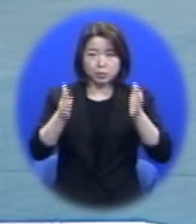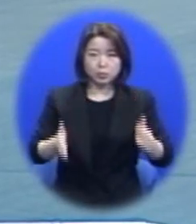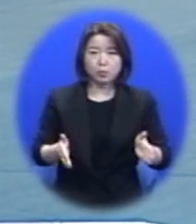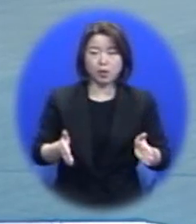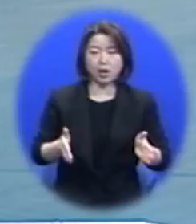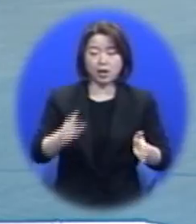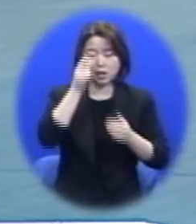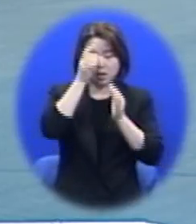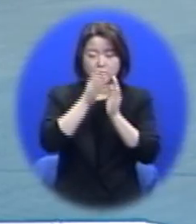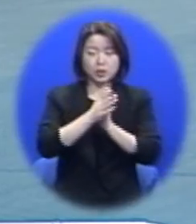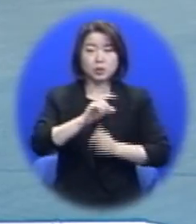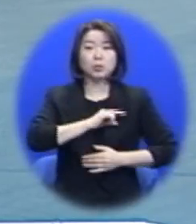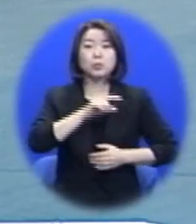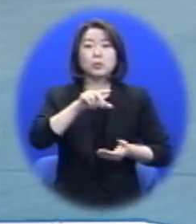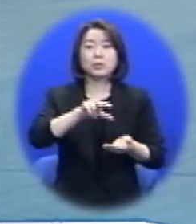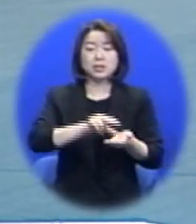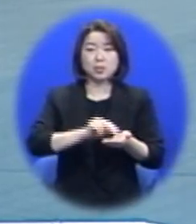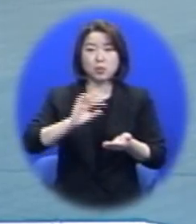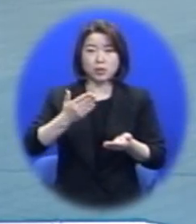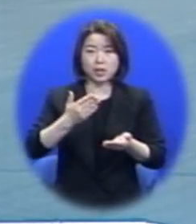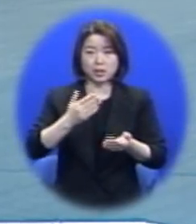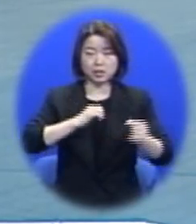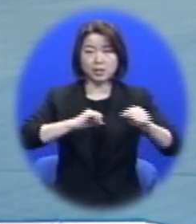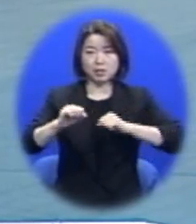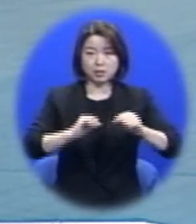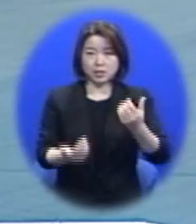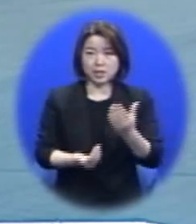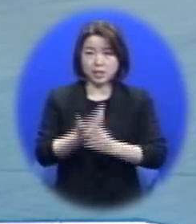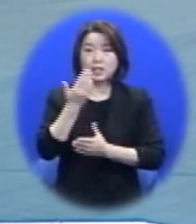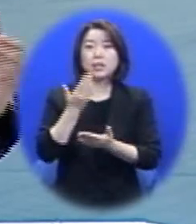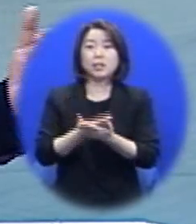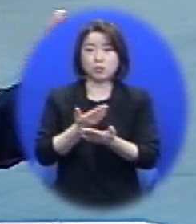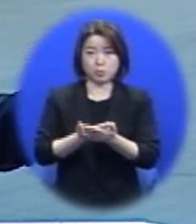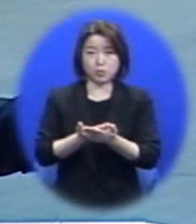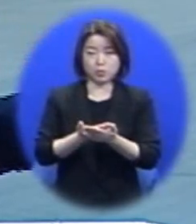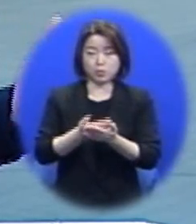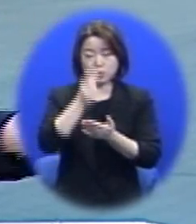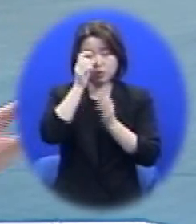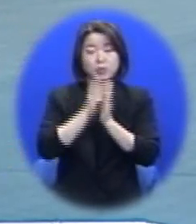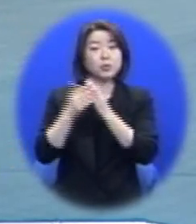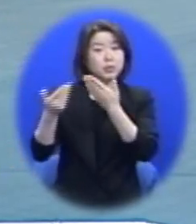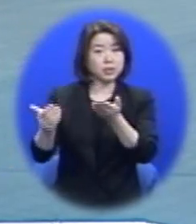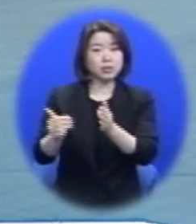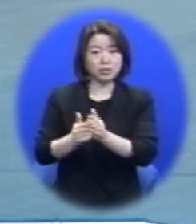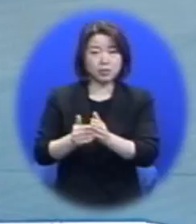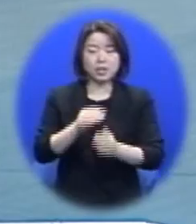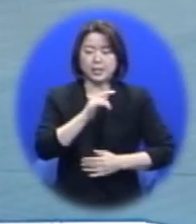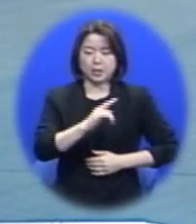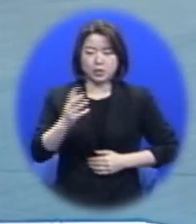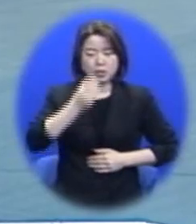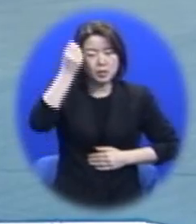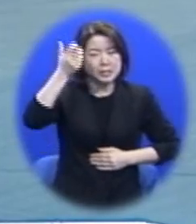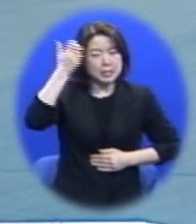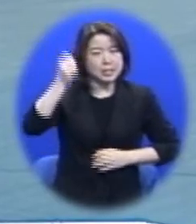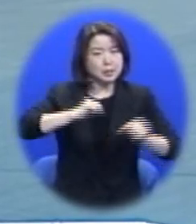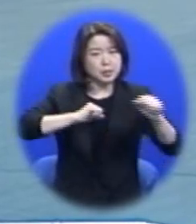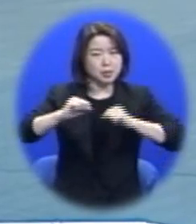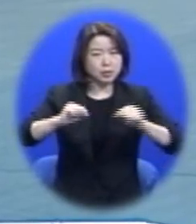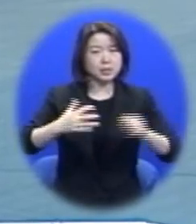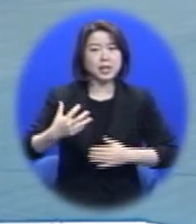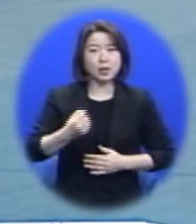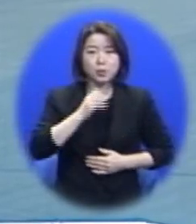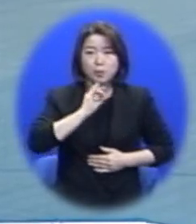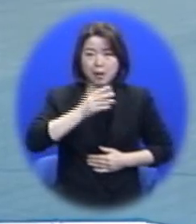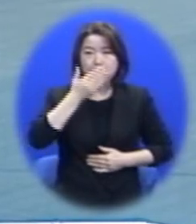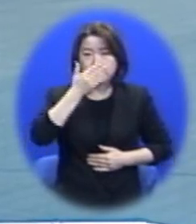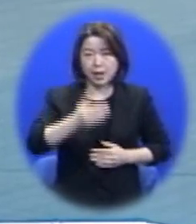역사가 일어나게 주옵소서. 이건 정말 성령님의 역사로만 가능한 일입니다. 오늘 여러분